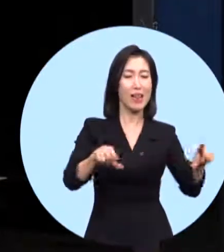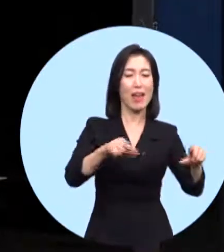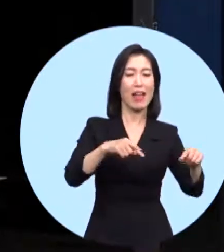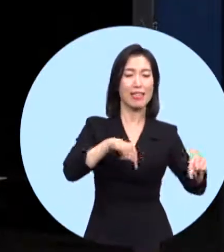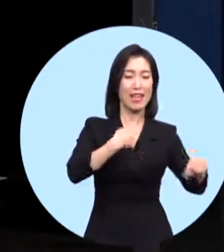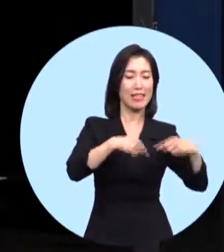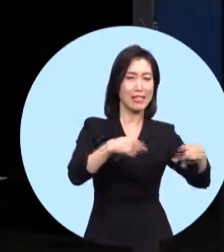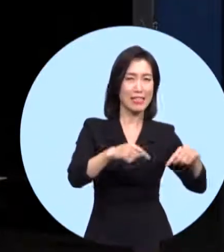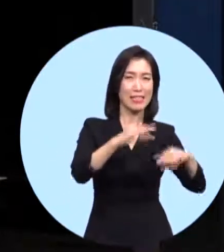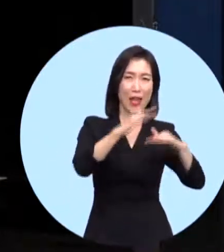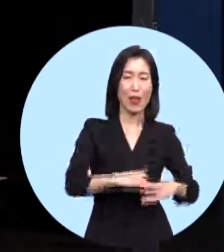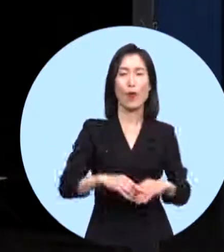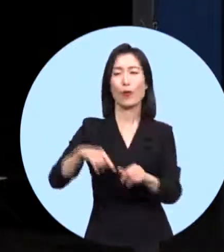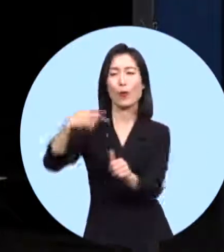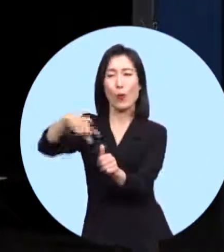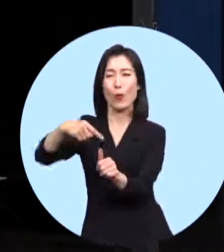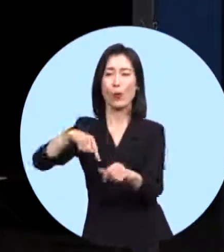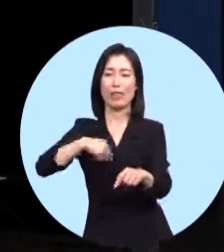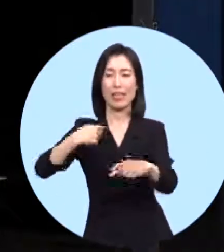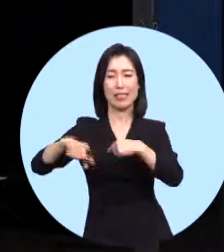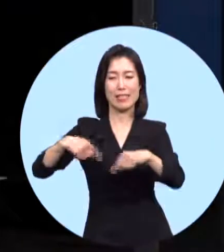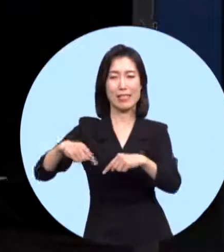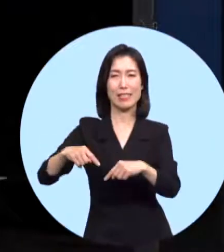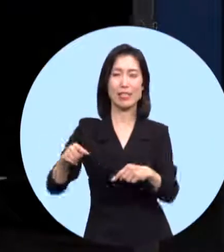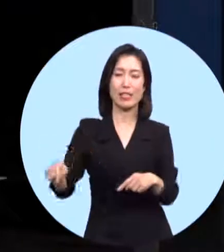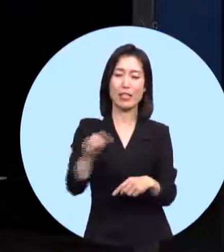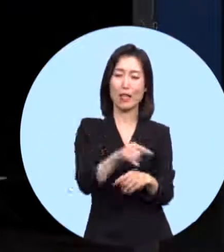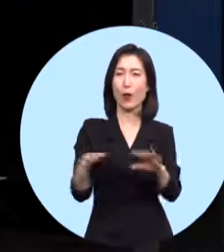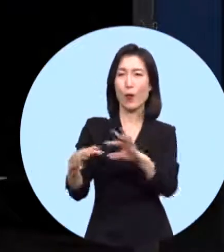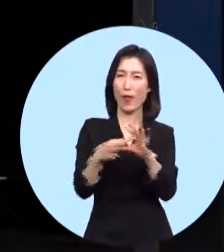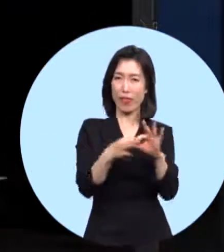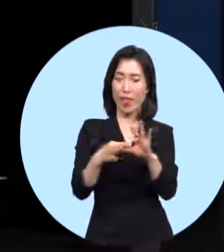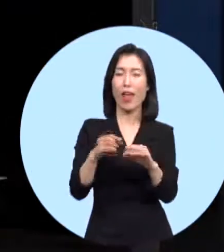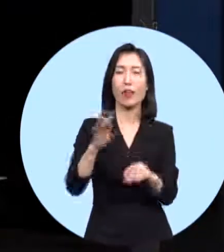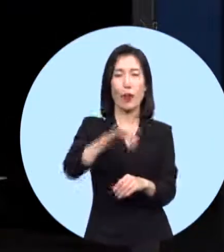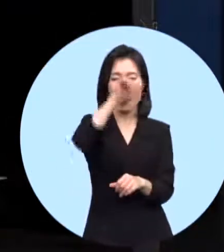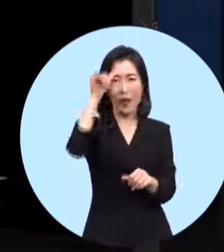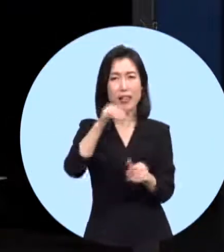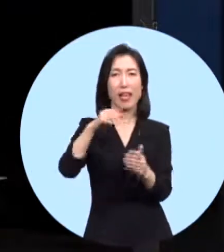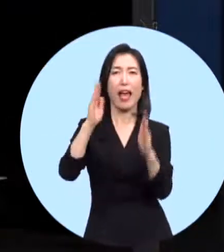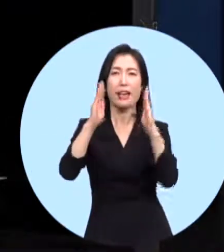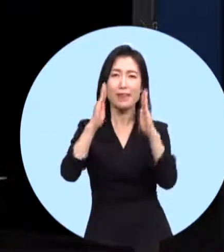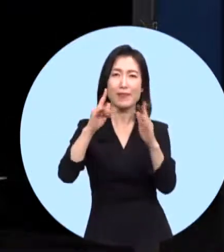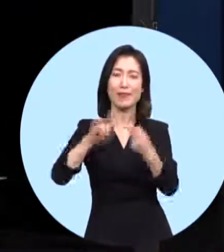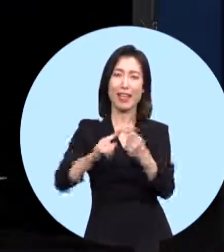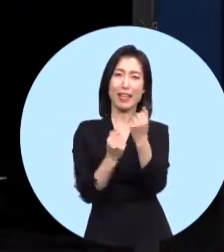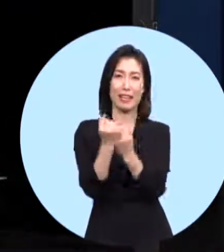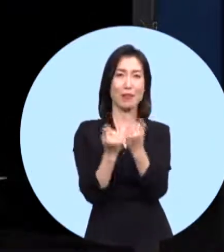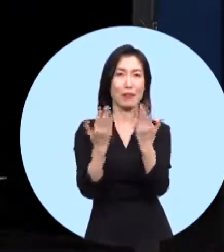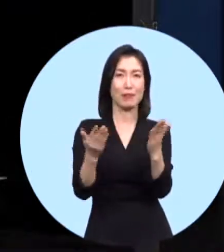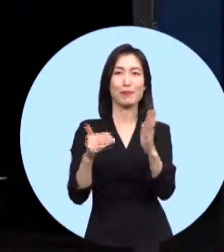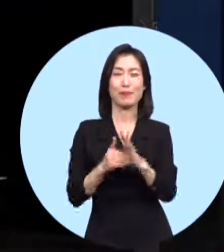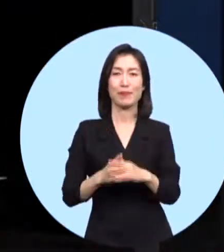일반자치와 그리고 교육자치의 협력관계 그리고 평생학습과의 관계를 말씀을